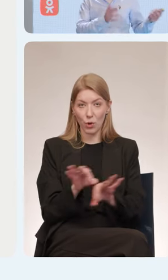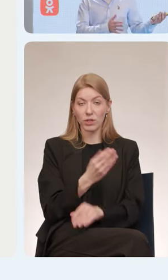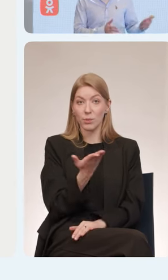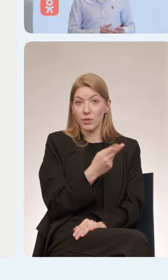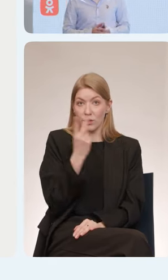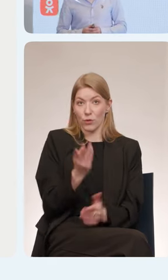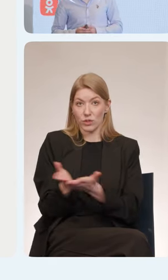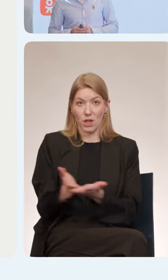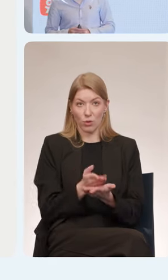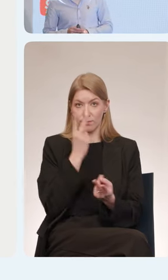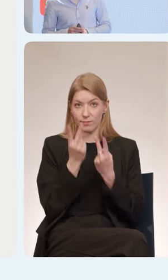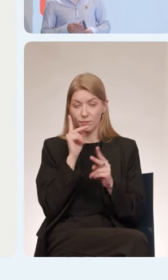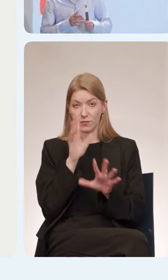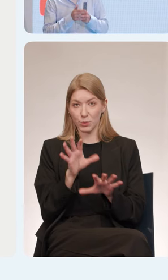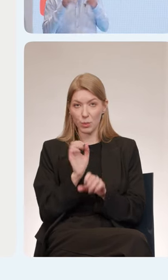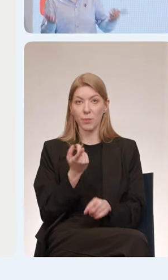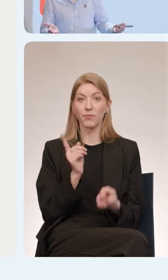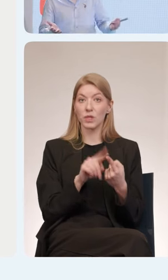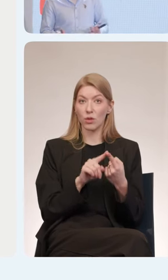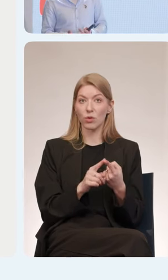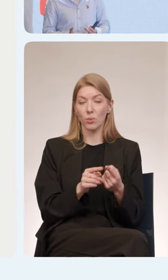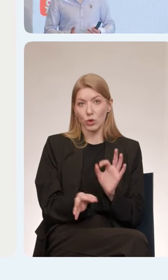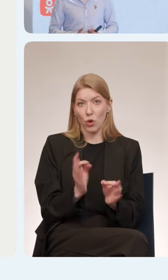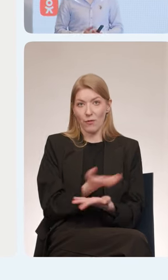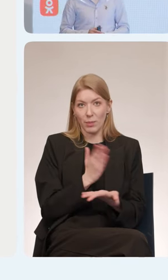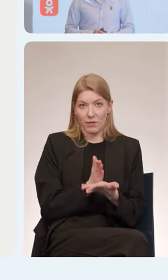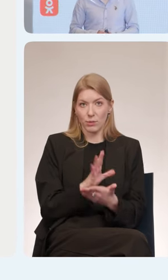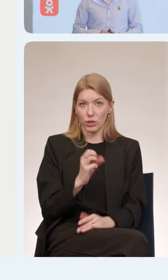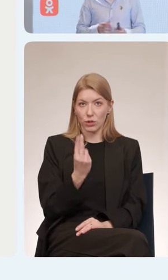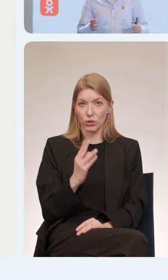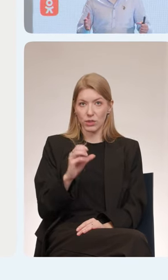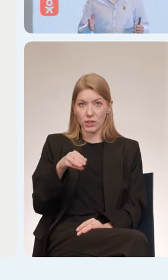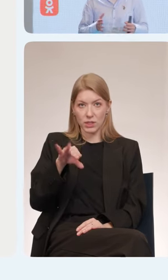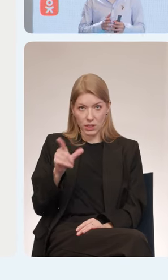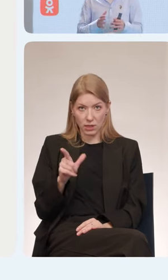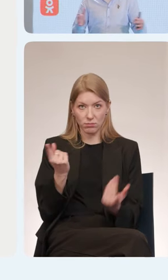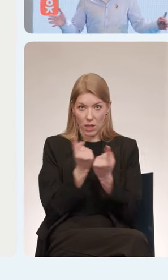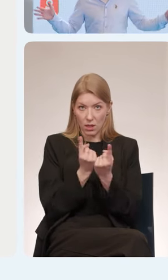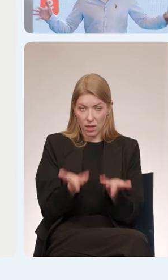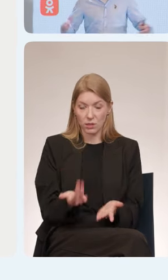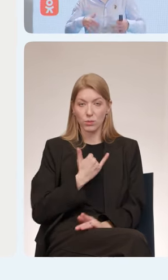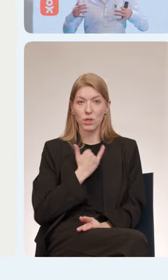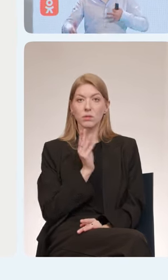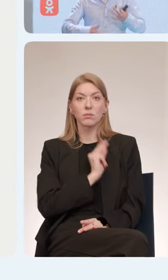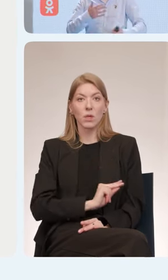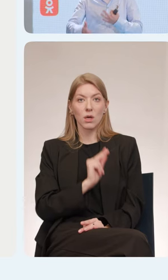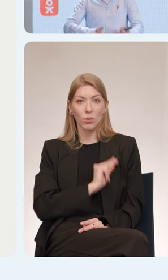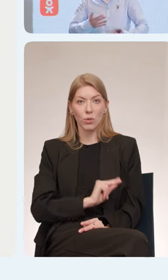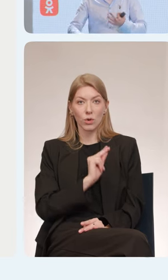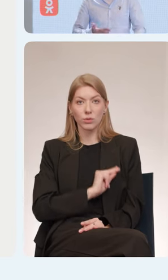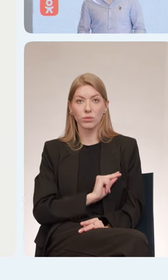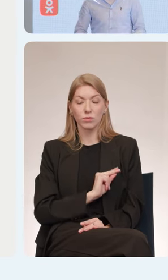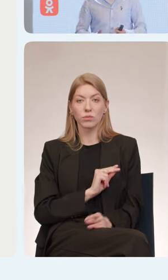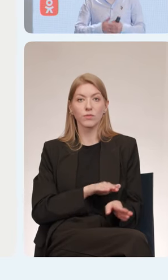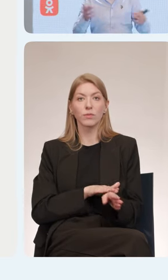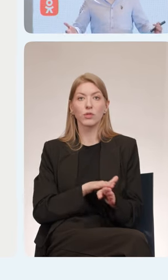Да? С одной стороны, безусловно, поскольку мы социальная сеть, и поскольку у нас работают и как бы